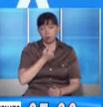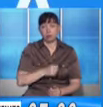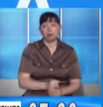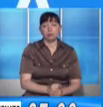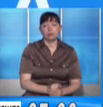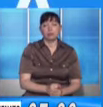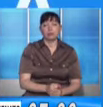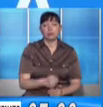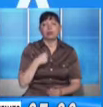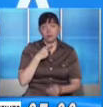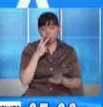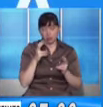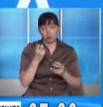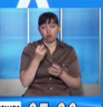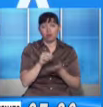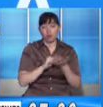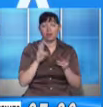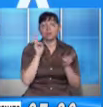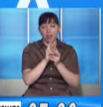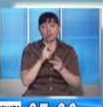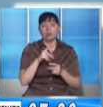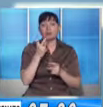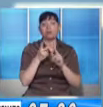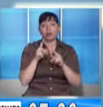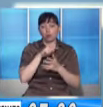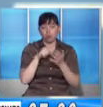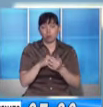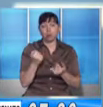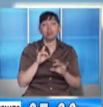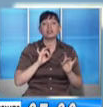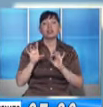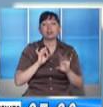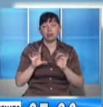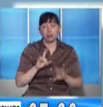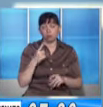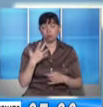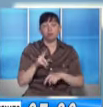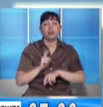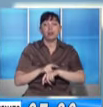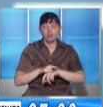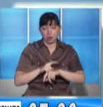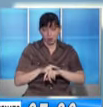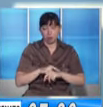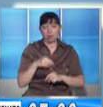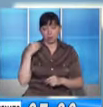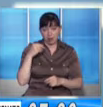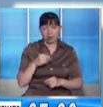aceste discuții... Ne vedem în scurt timp pentru a doua rundă. Acum luăm publicitate, pentru că este timpul ca să luăm o pauză de publicitate. Vă avertizez că